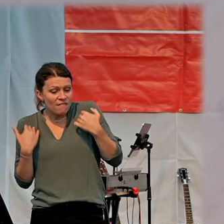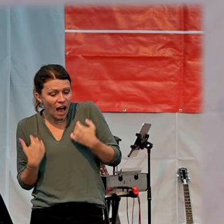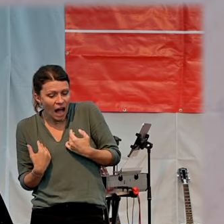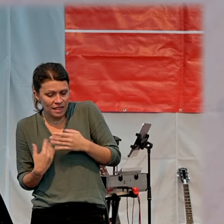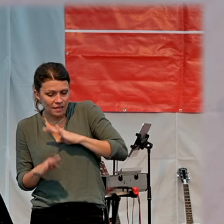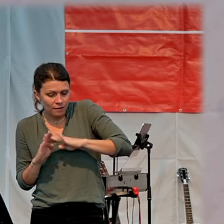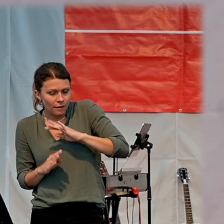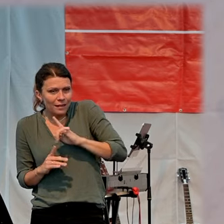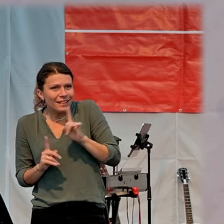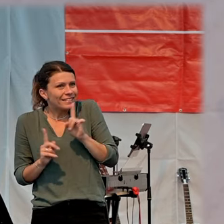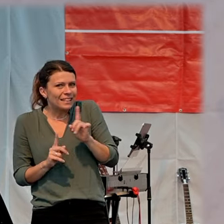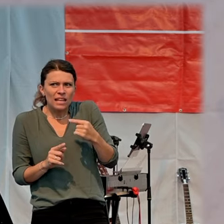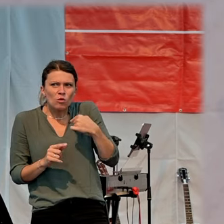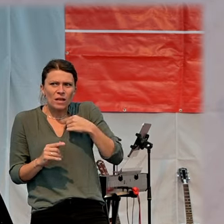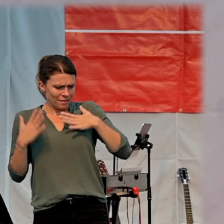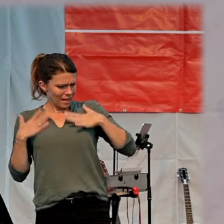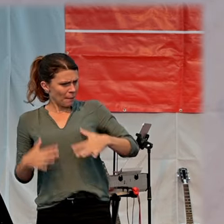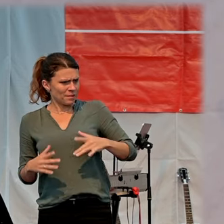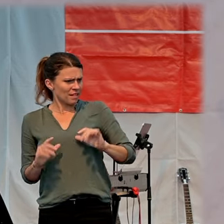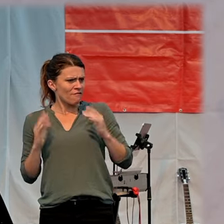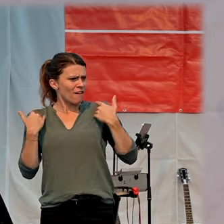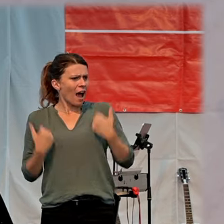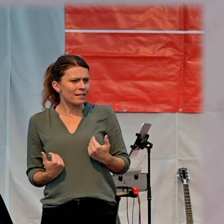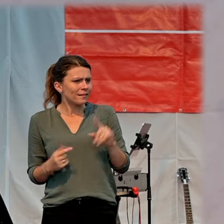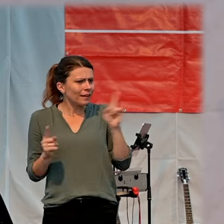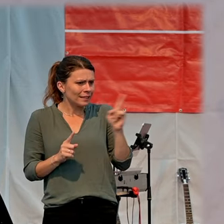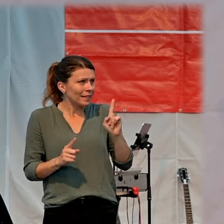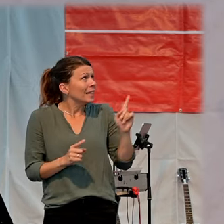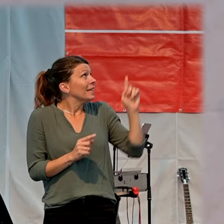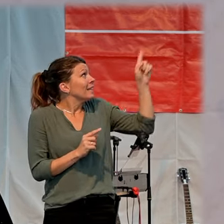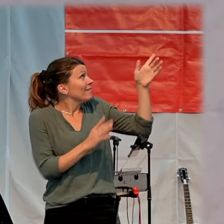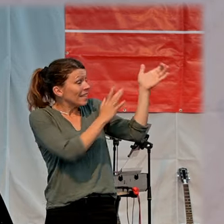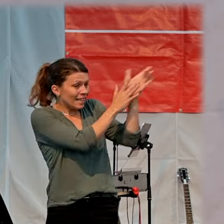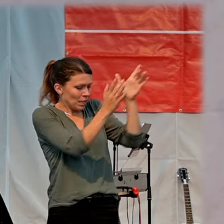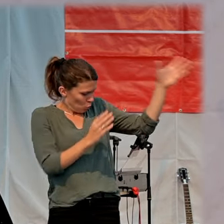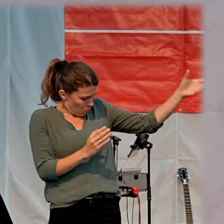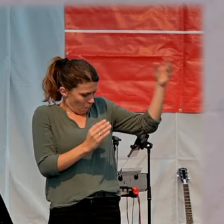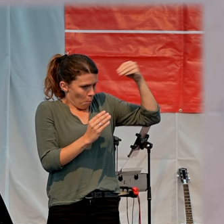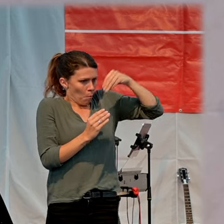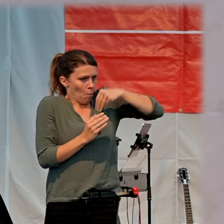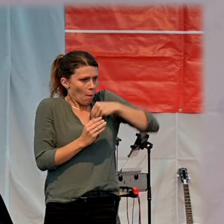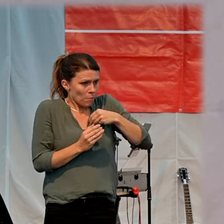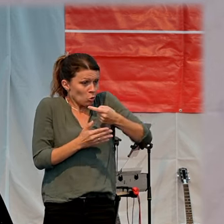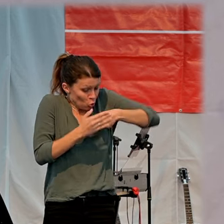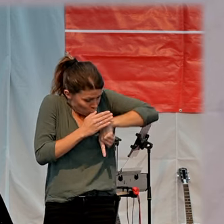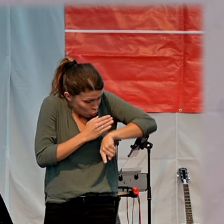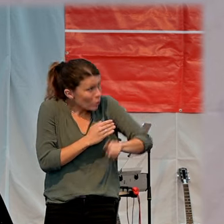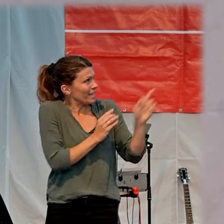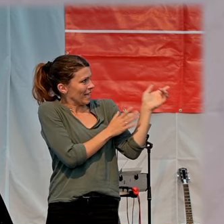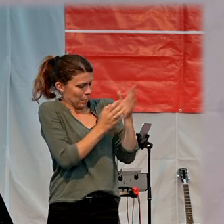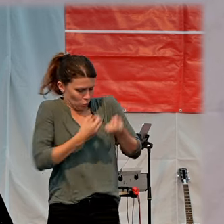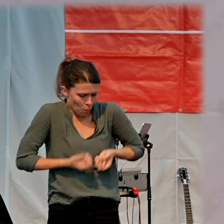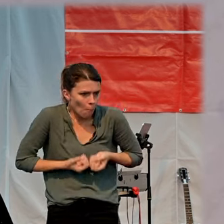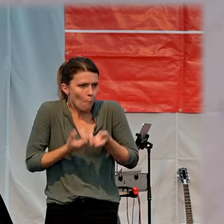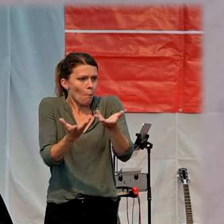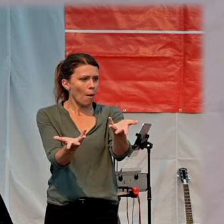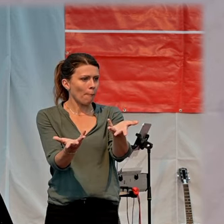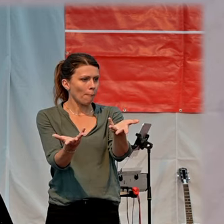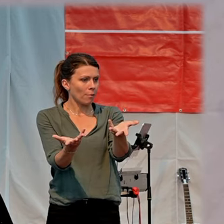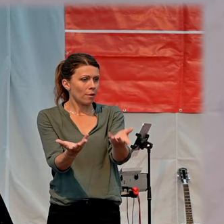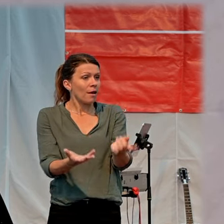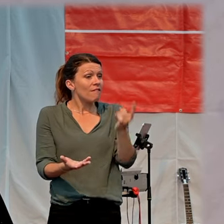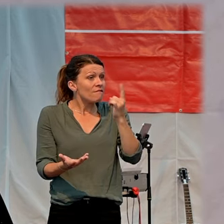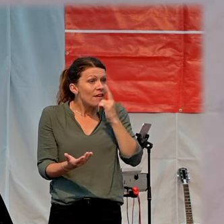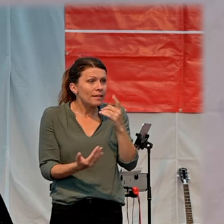Christus in dir, der tätig wird in dieser Gabe. Wenn du in einem Charisma